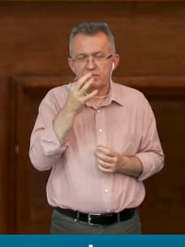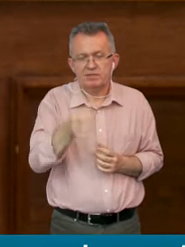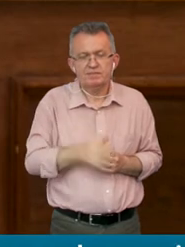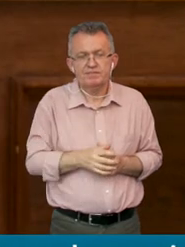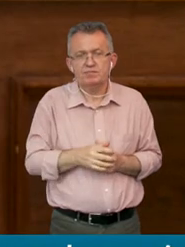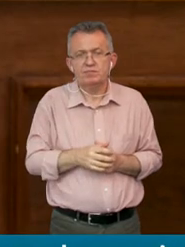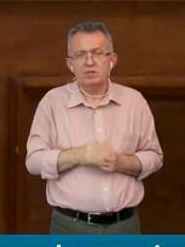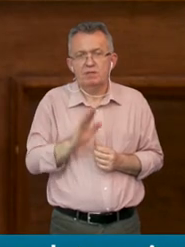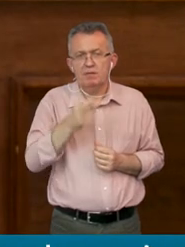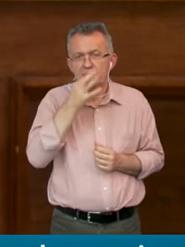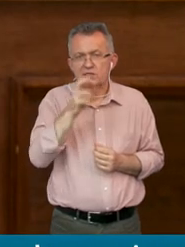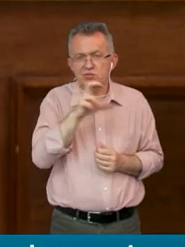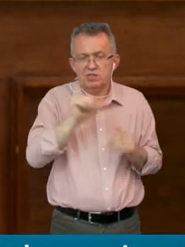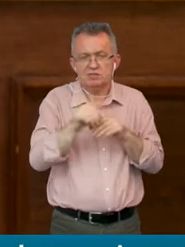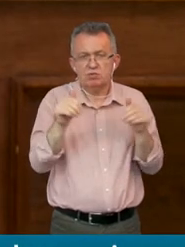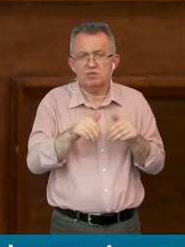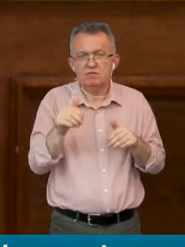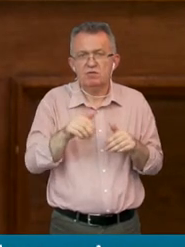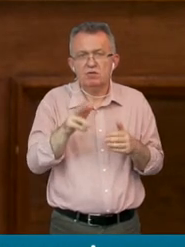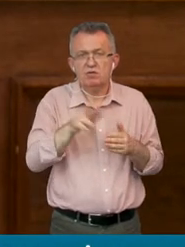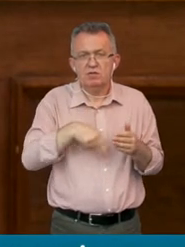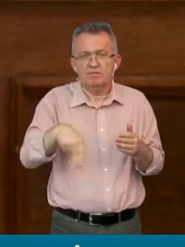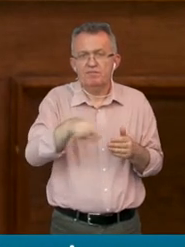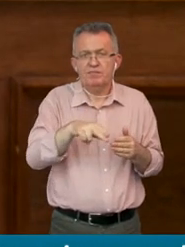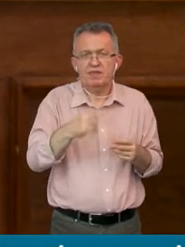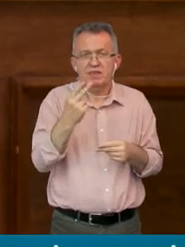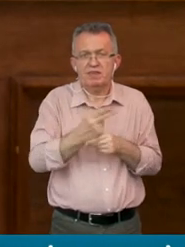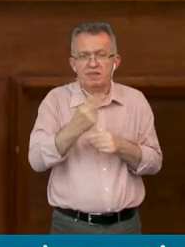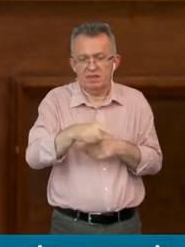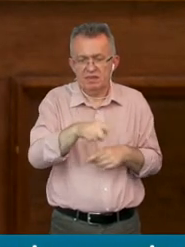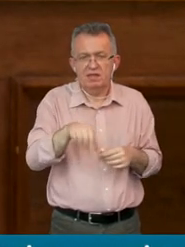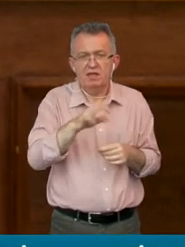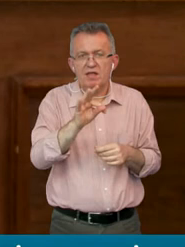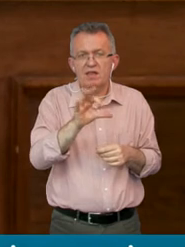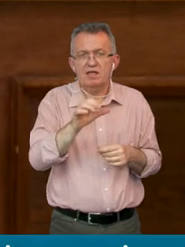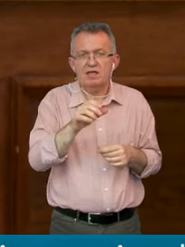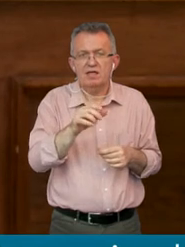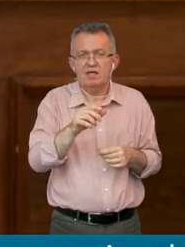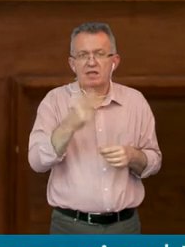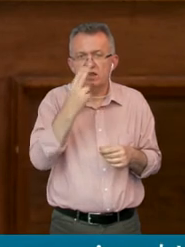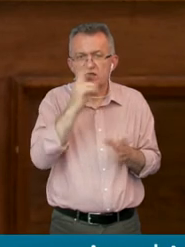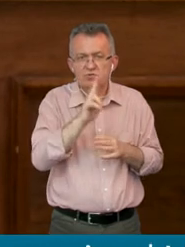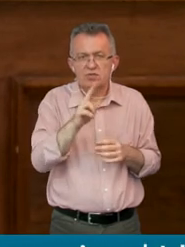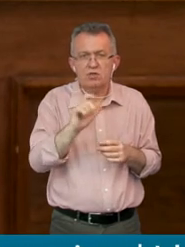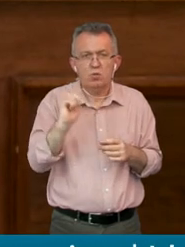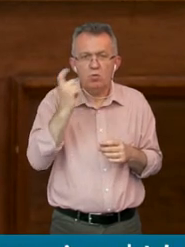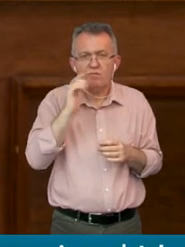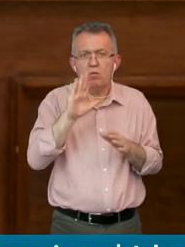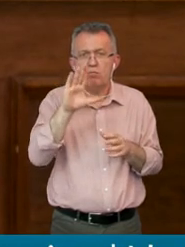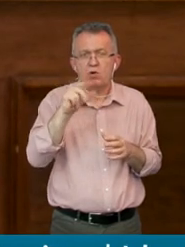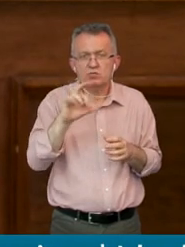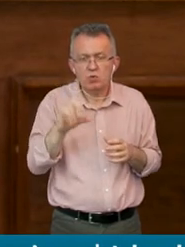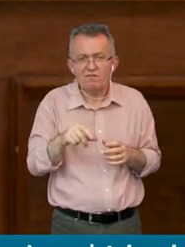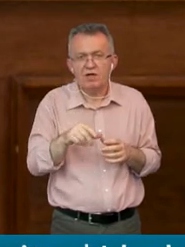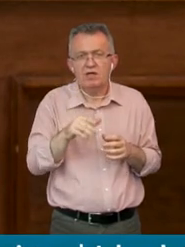Mam pytanie, czy jest możliwość malowania na postojach kopert z napisem taksi, ponieważ bardzo dużo aut staje i nie czyta znaku. Dotyczy to głównie Bogusława, przychyliło